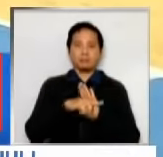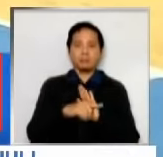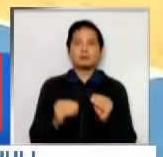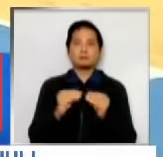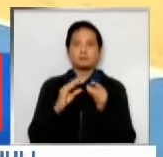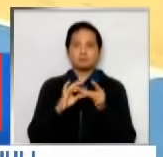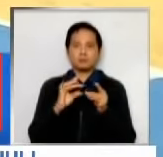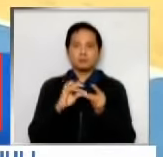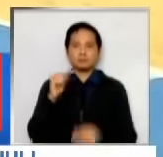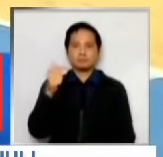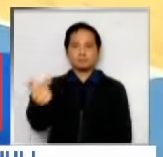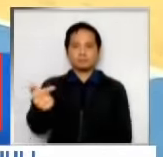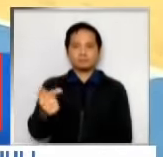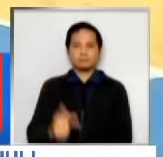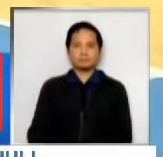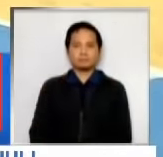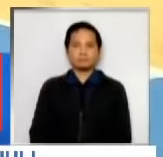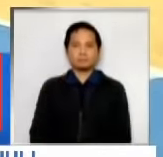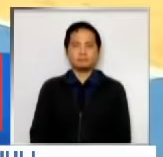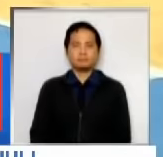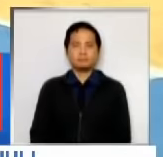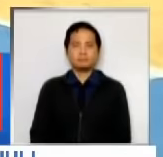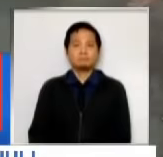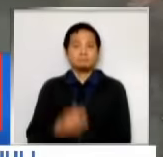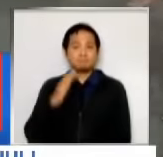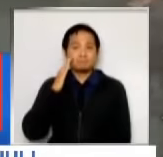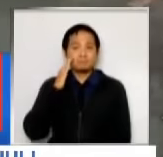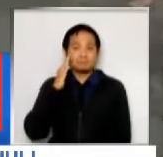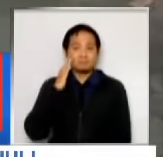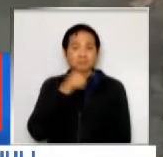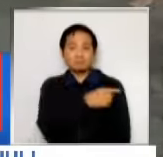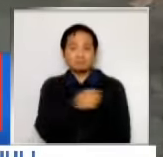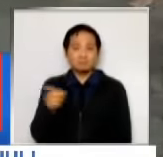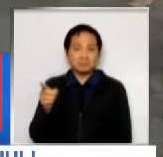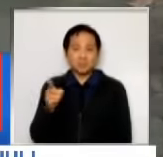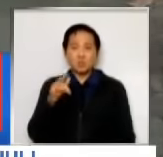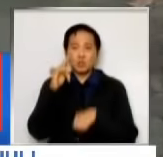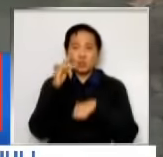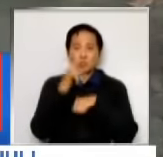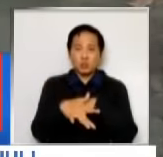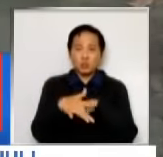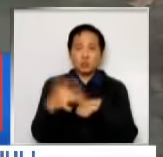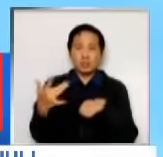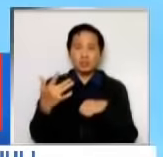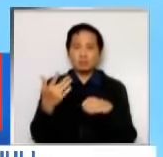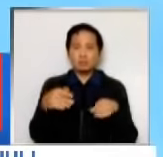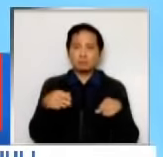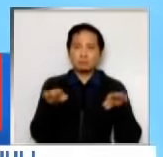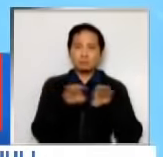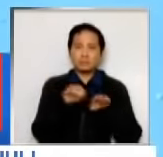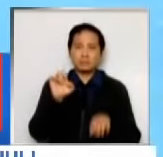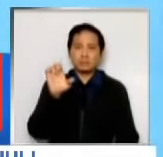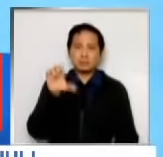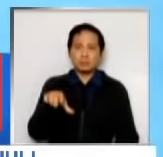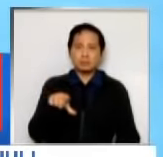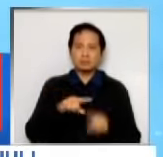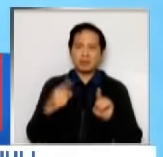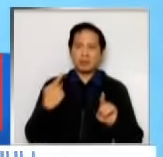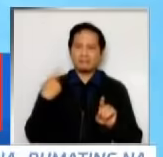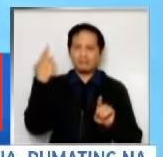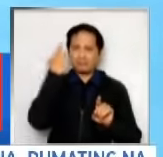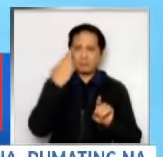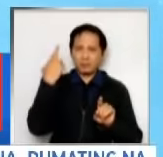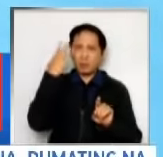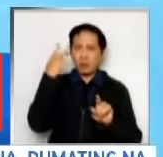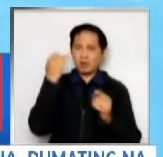Alam naman daw nilang mas maaga na ang curfew ngayong ECQ. Pero may kanya-kanyang rason ang ilang residente sa Maynila kung bakit nasa labas pa rin ang bahay ng